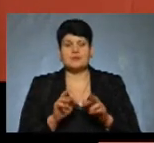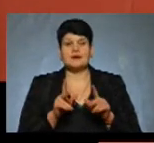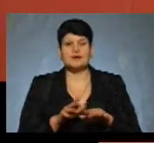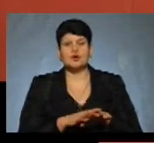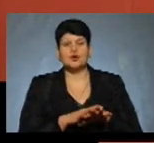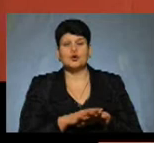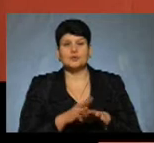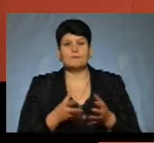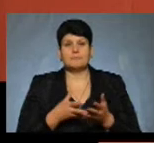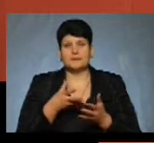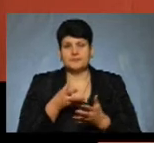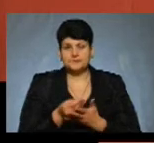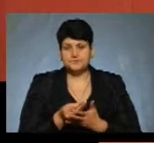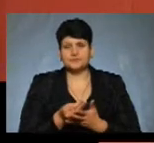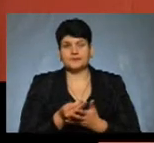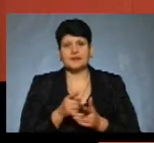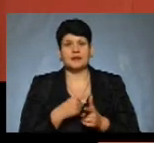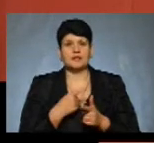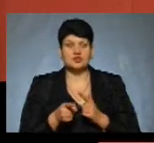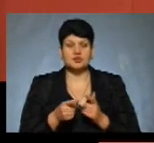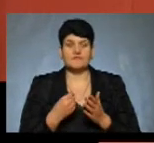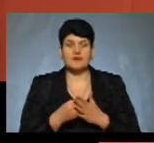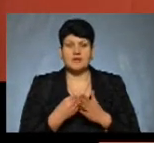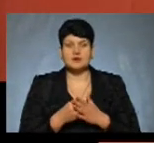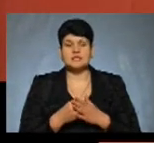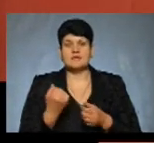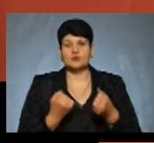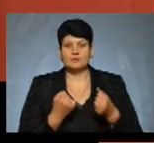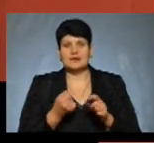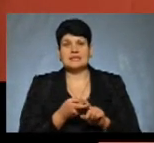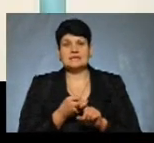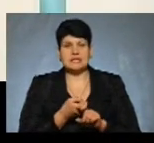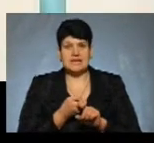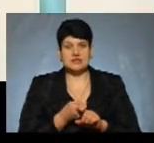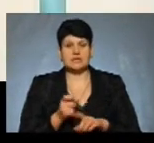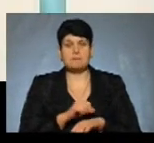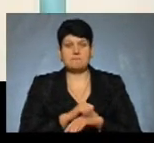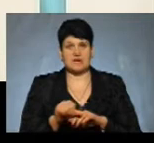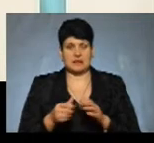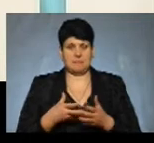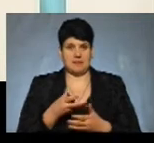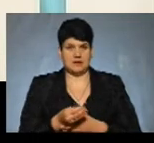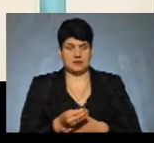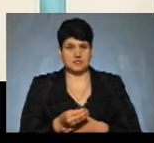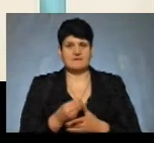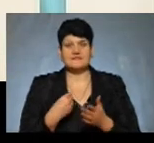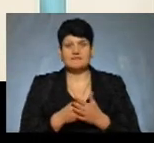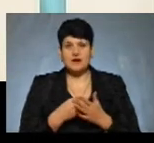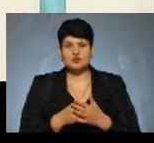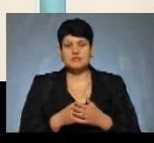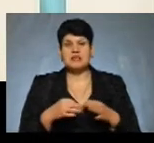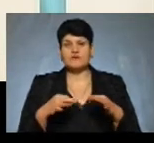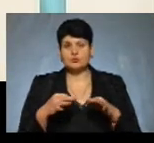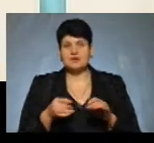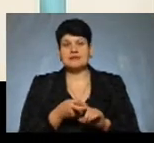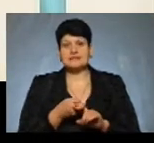митний платіж? І чи від вартості автомобіля залежить митний платіж? Від вартості автомобіля залежить